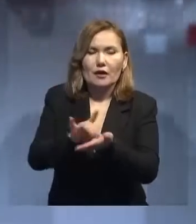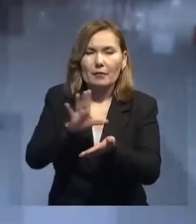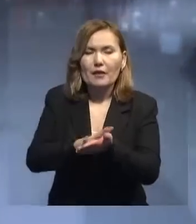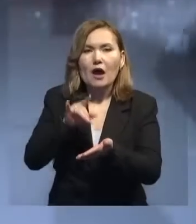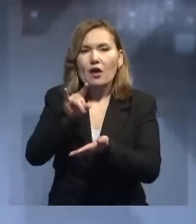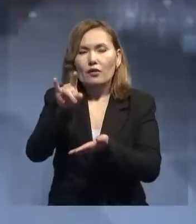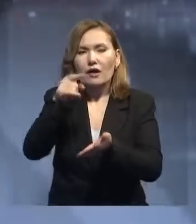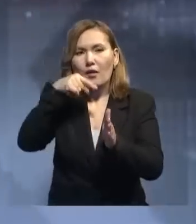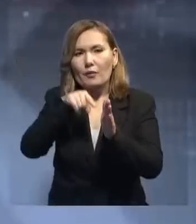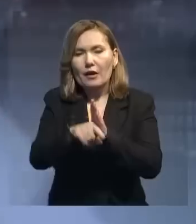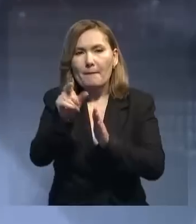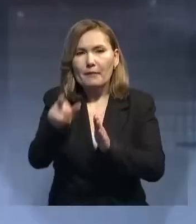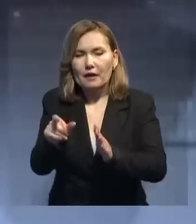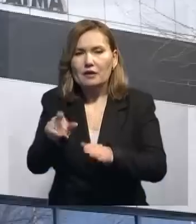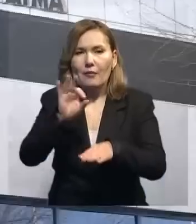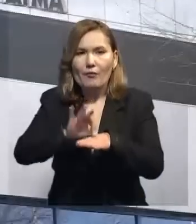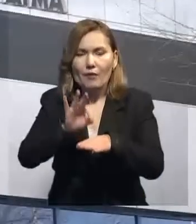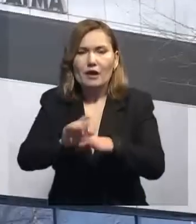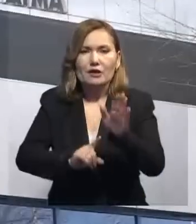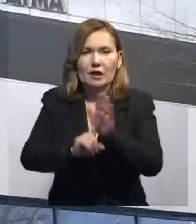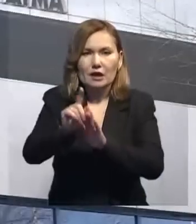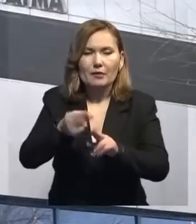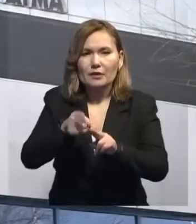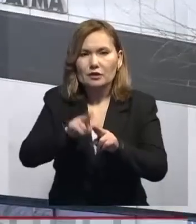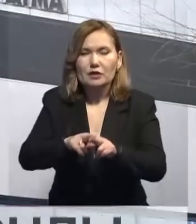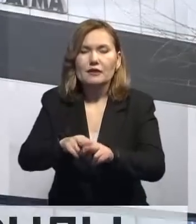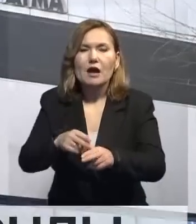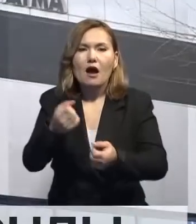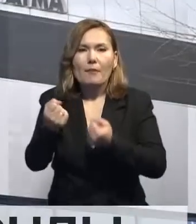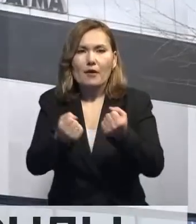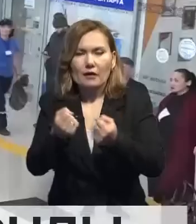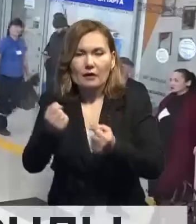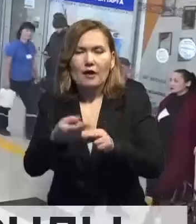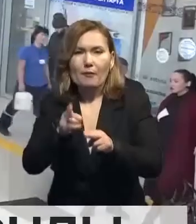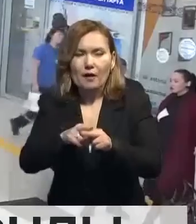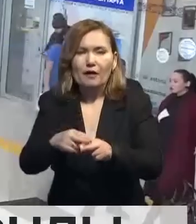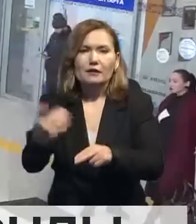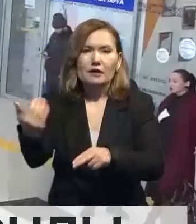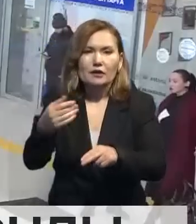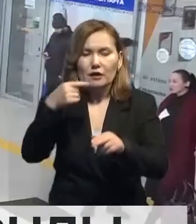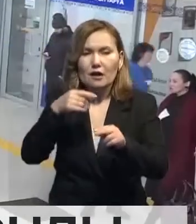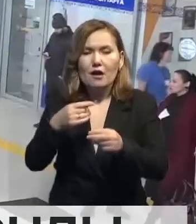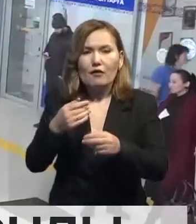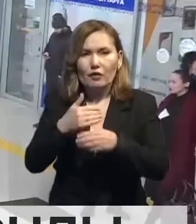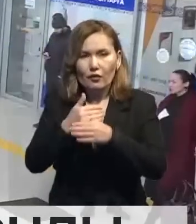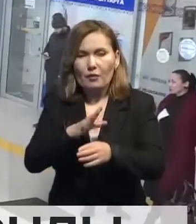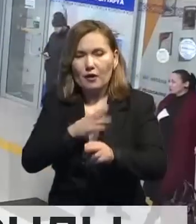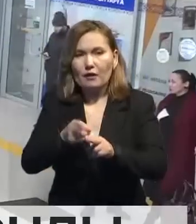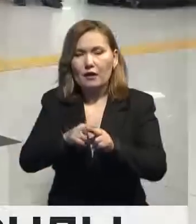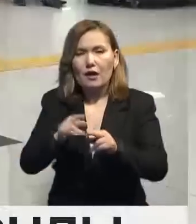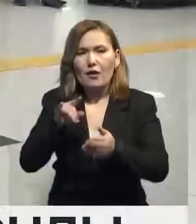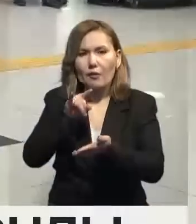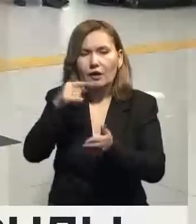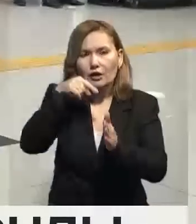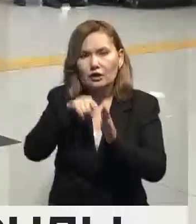өзін жайсыз сезінуі себеп болды. Экипаж мүшелері мен әуе кемесінде болған дәрігер науқасқа алғашқы көмек көрсетіп, ұшақ